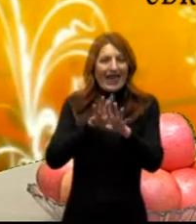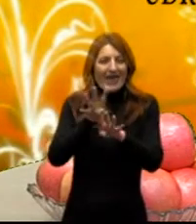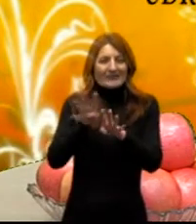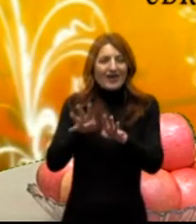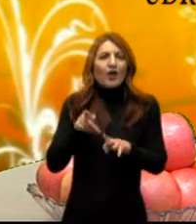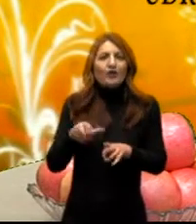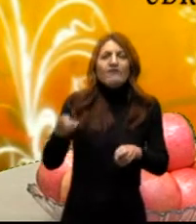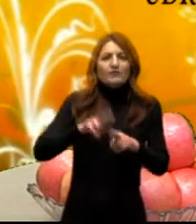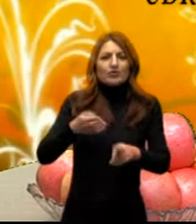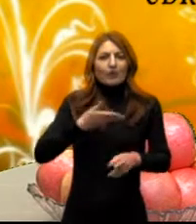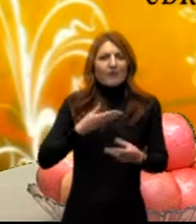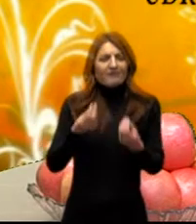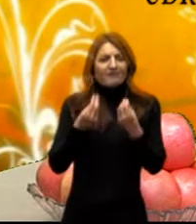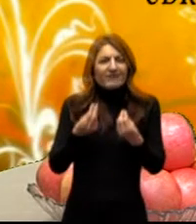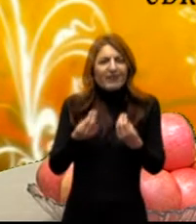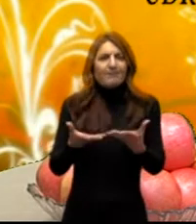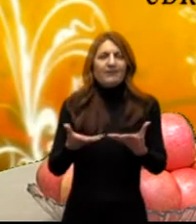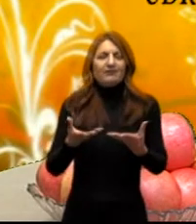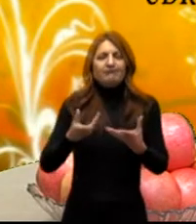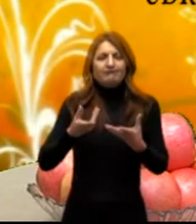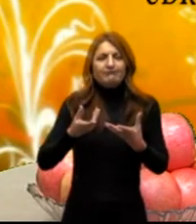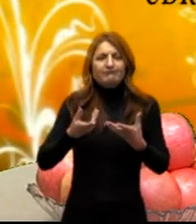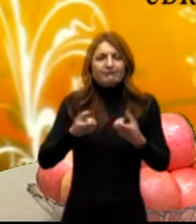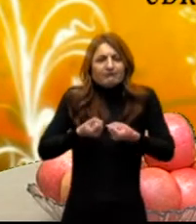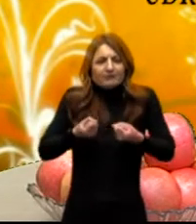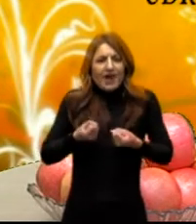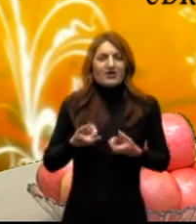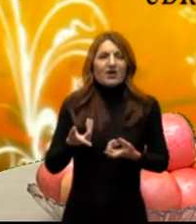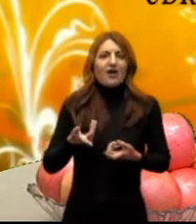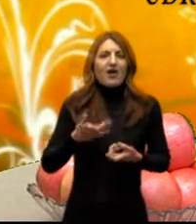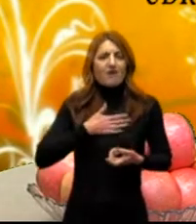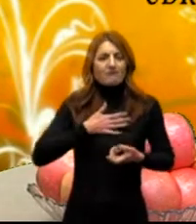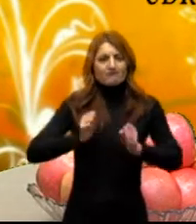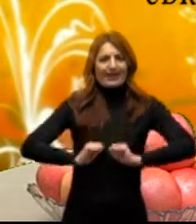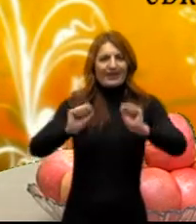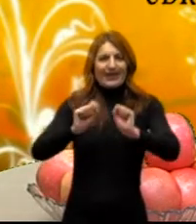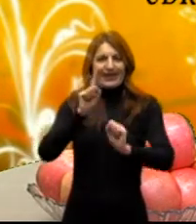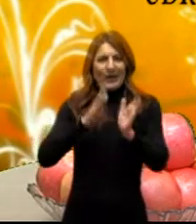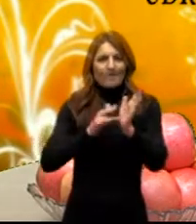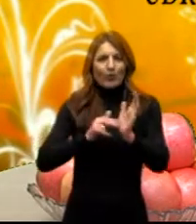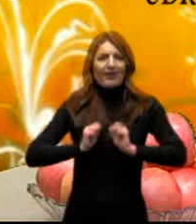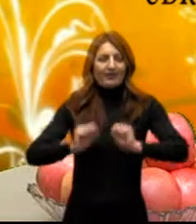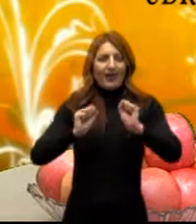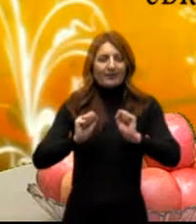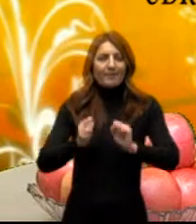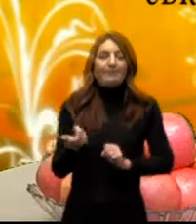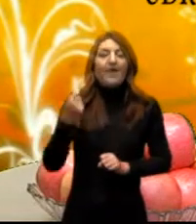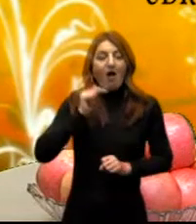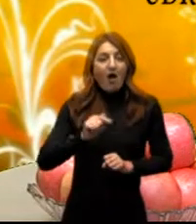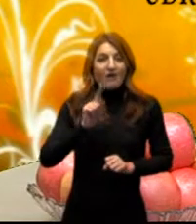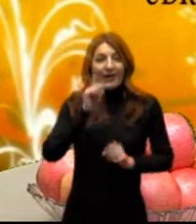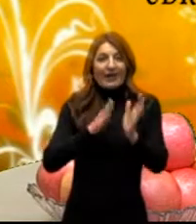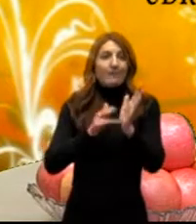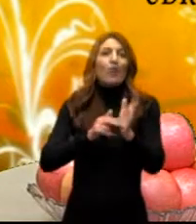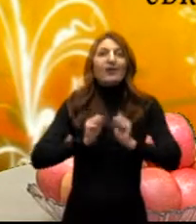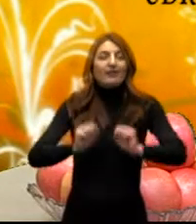poboljšava vitaminsko-mineralni vaš status i radi na vašem imunitetu. Međutim, taj imunitet bi